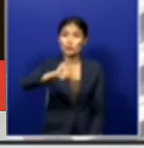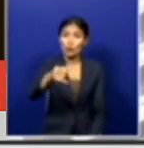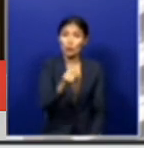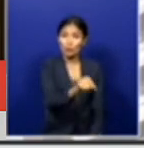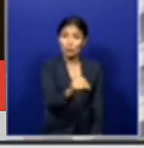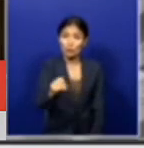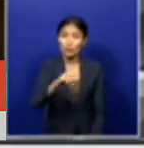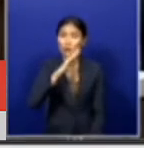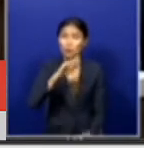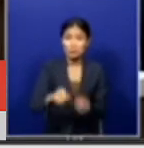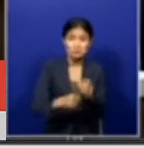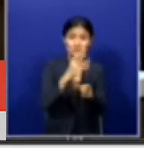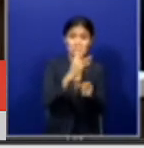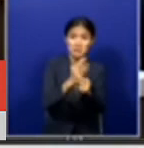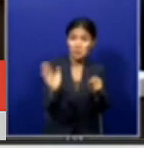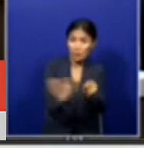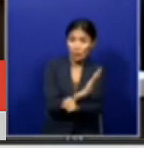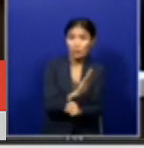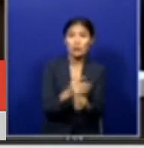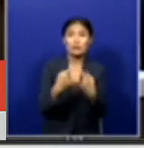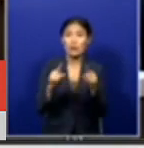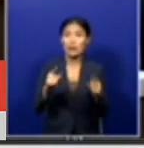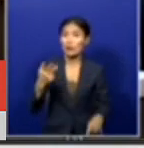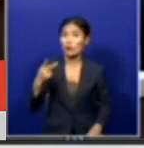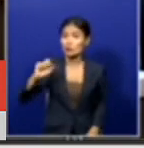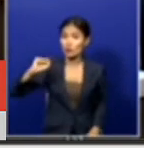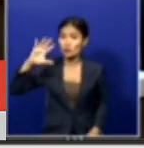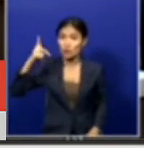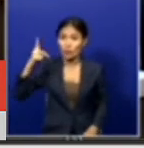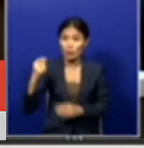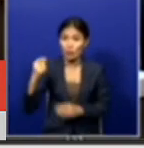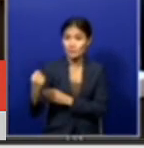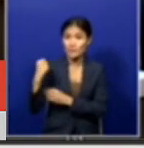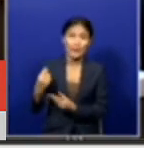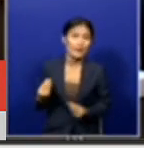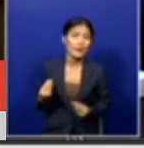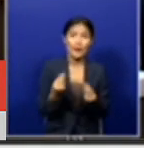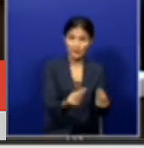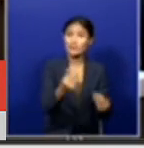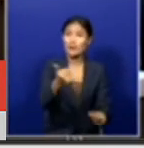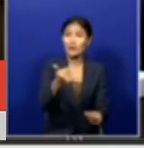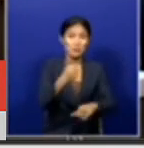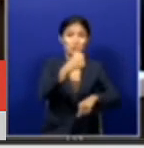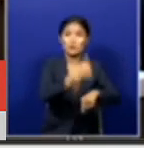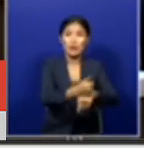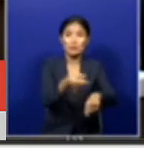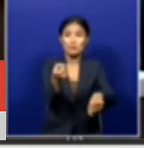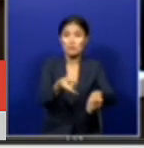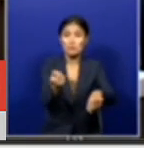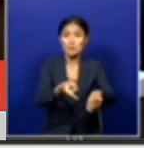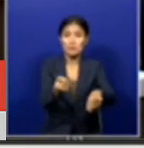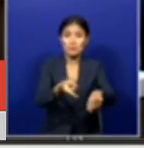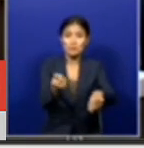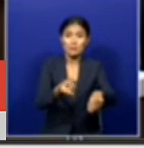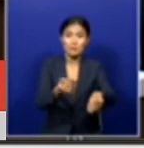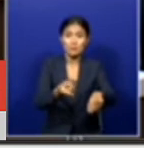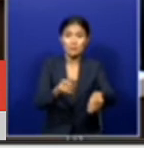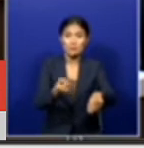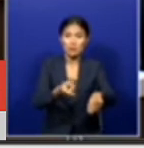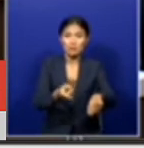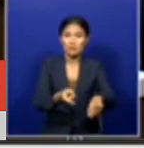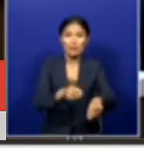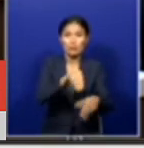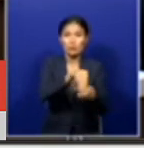ปกติแล้วคสช.ก็ให้อำนาจผู้บริหารอยู่ไปเรื่อยๆจนรากง